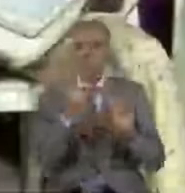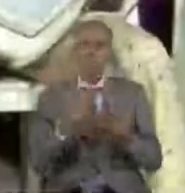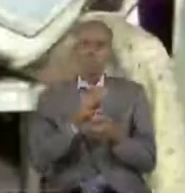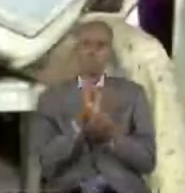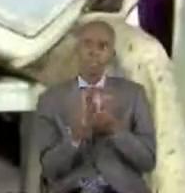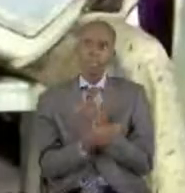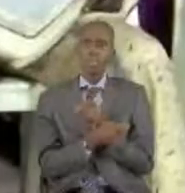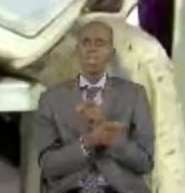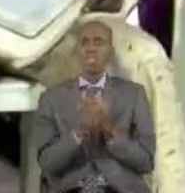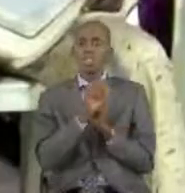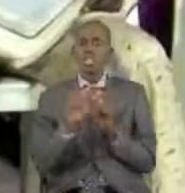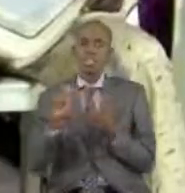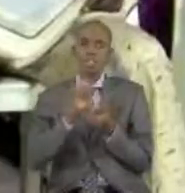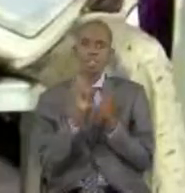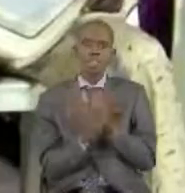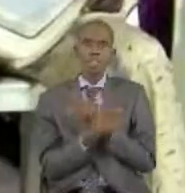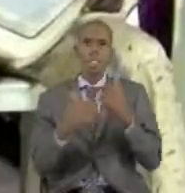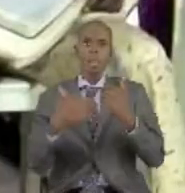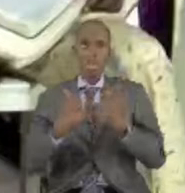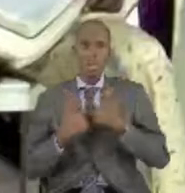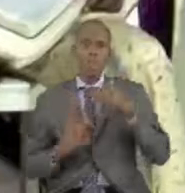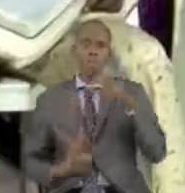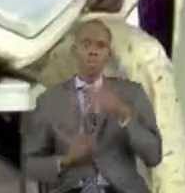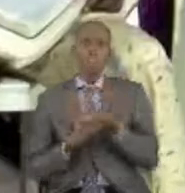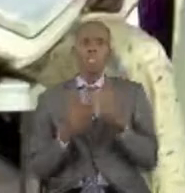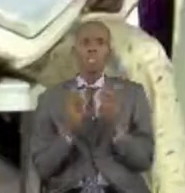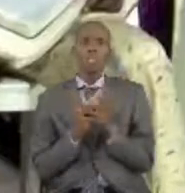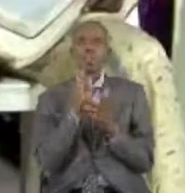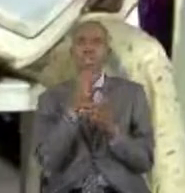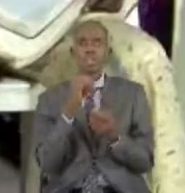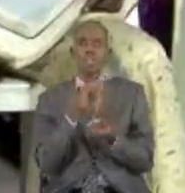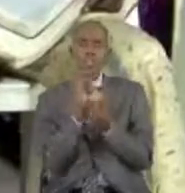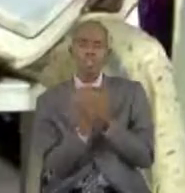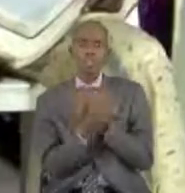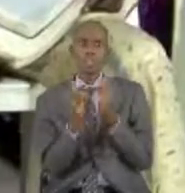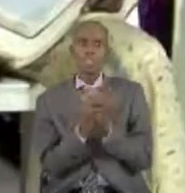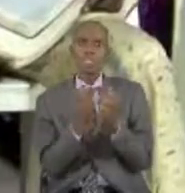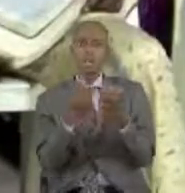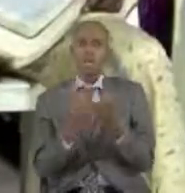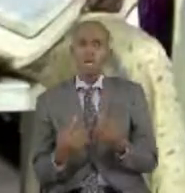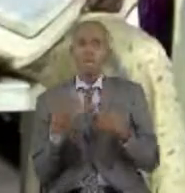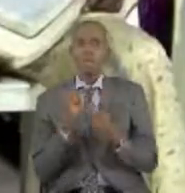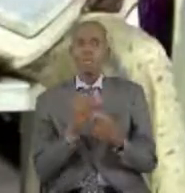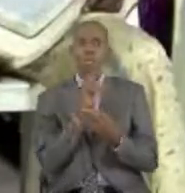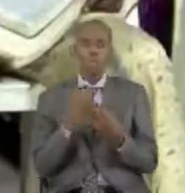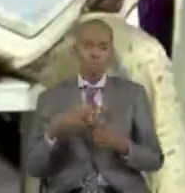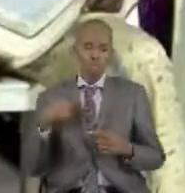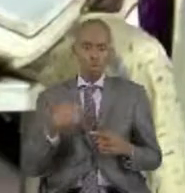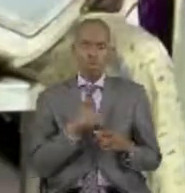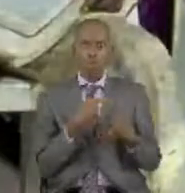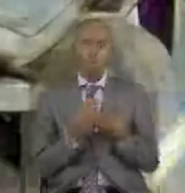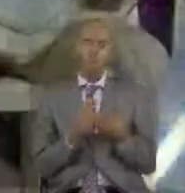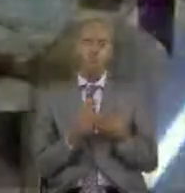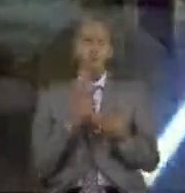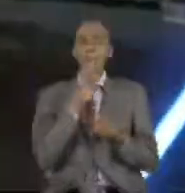convention indiscutable un changement s'est produit c'est le changement qui se produit lorsque nous